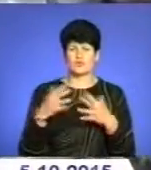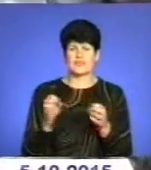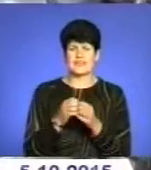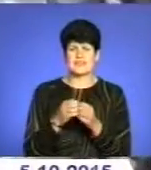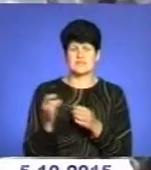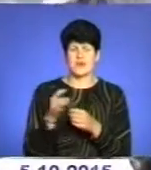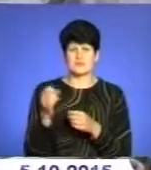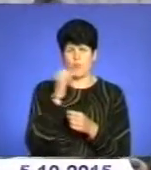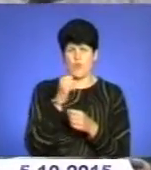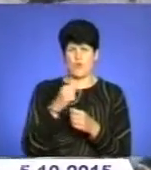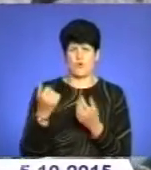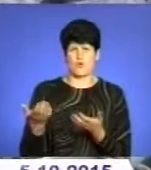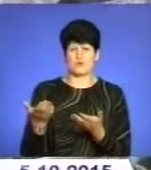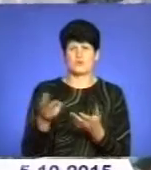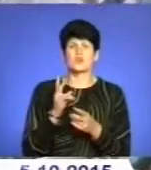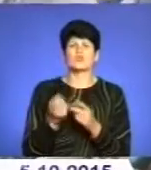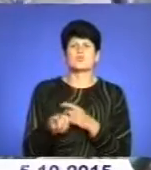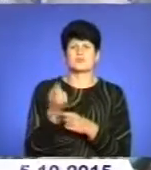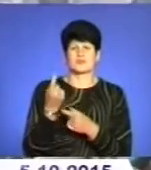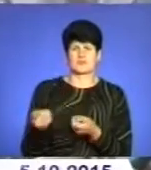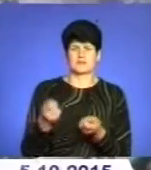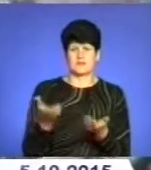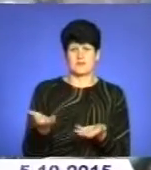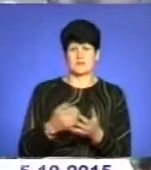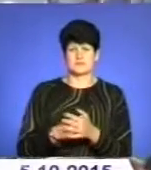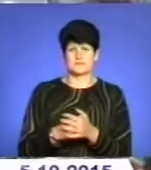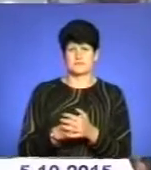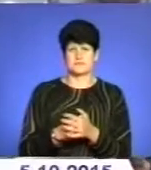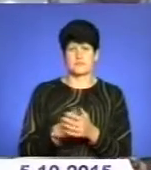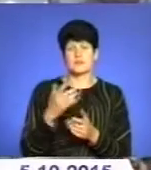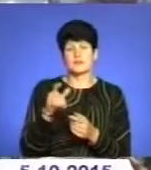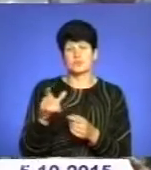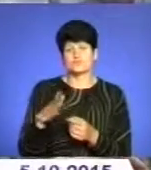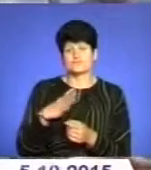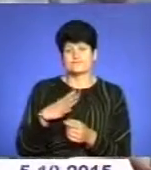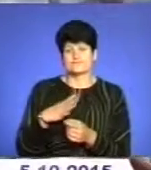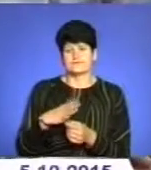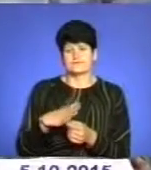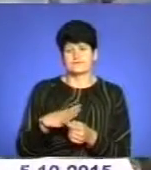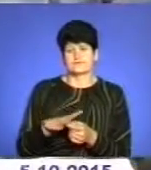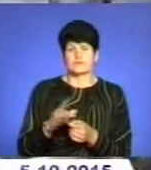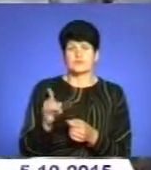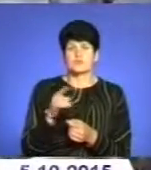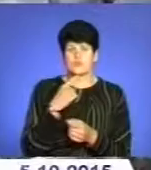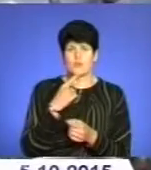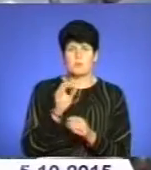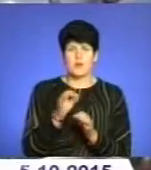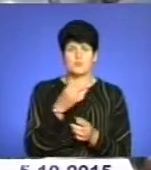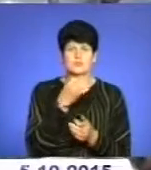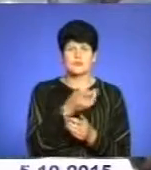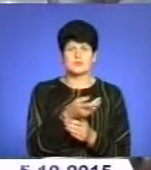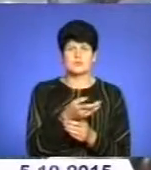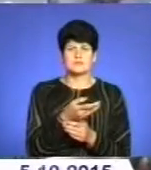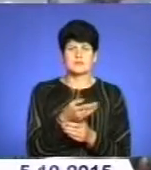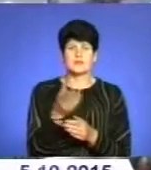зморожене. І хто знає, звідки привезене. Ну, але люди змушені. Ну, вона що скаже правду вам? Є